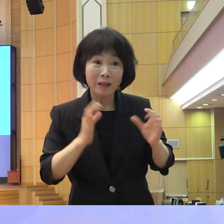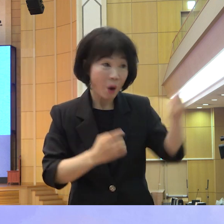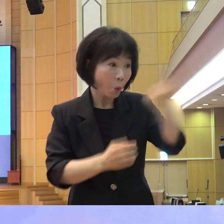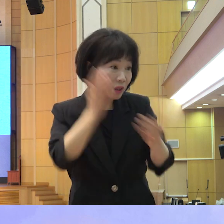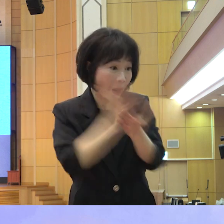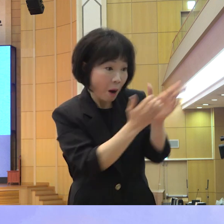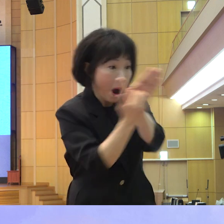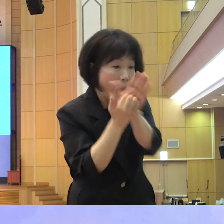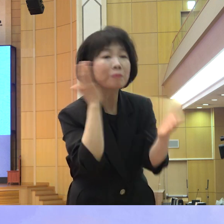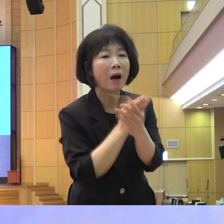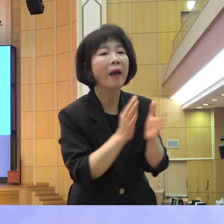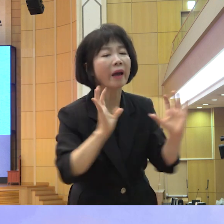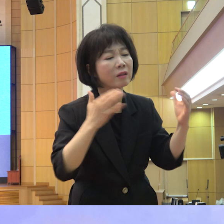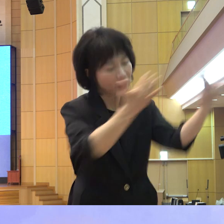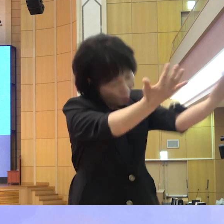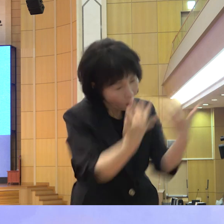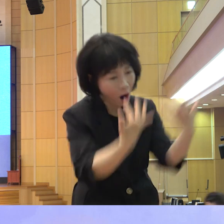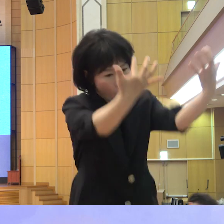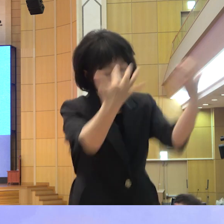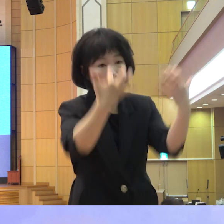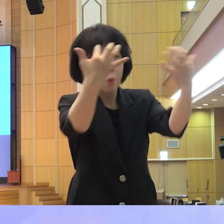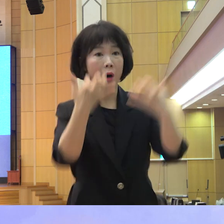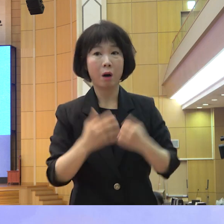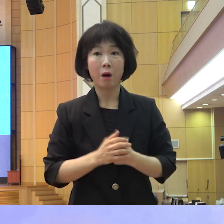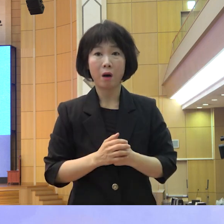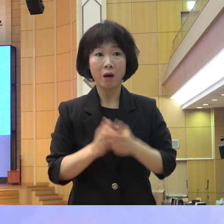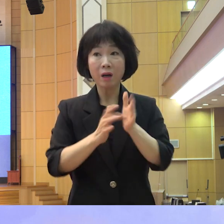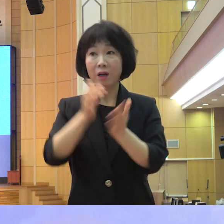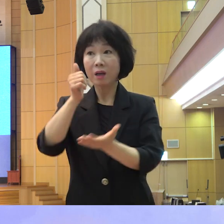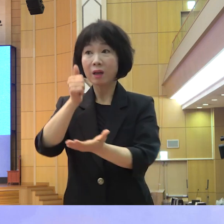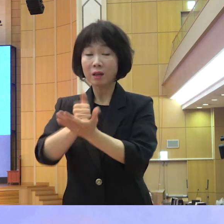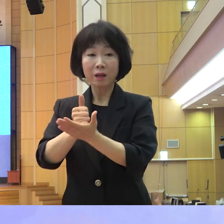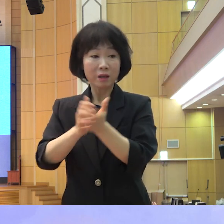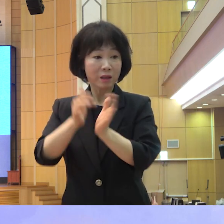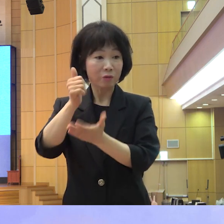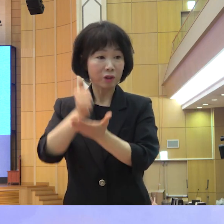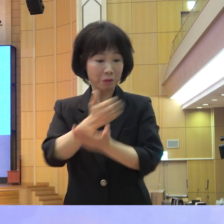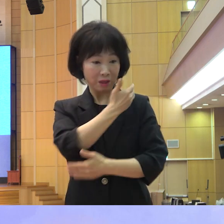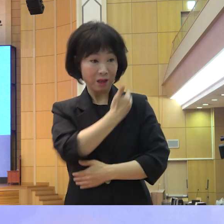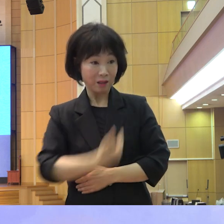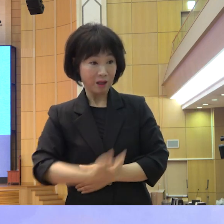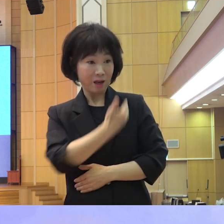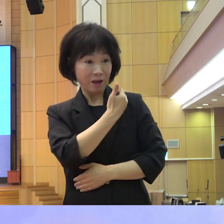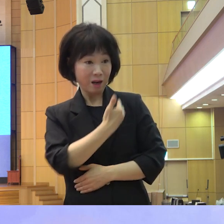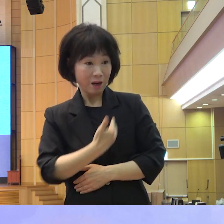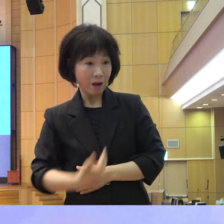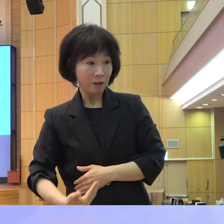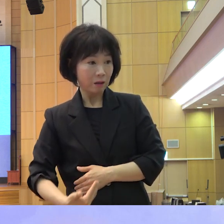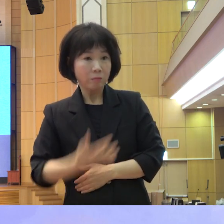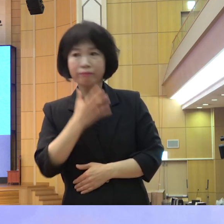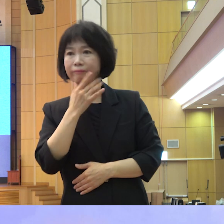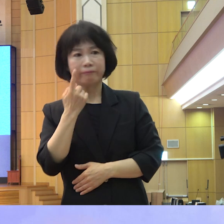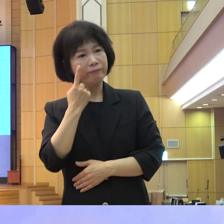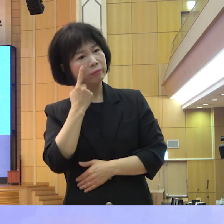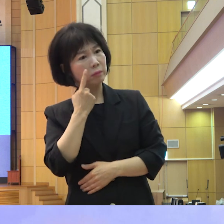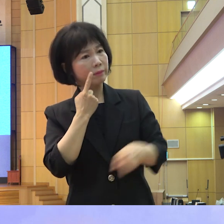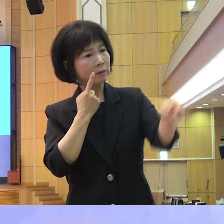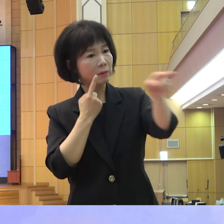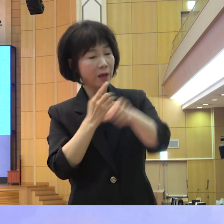왜 그러냐? 어린아이들이 예수님의 만져주심을 바라고 막 왔을 때 제자들이 꾸짖었어요.